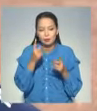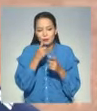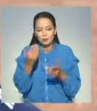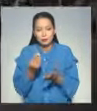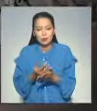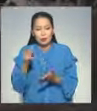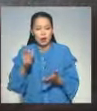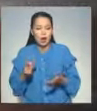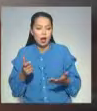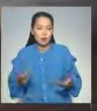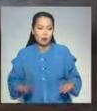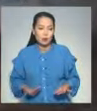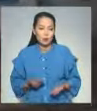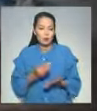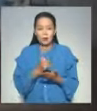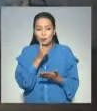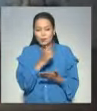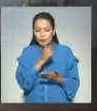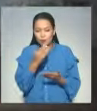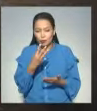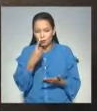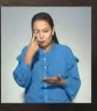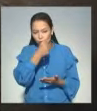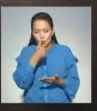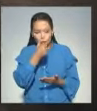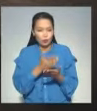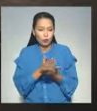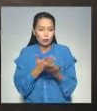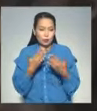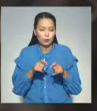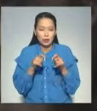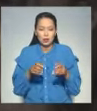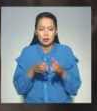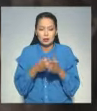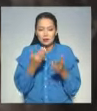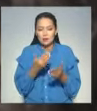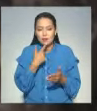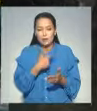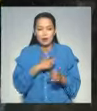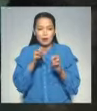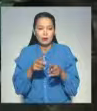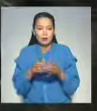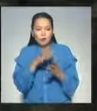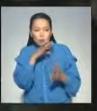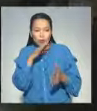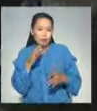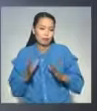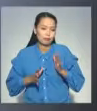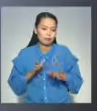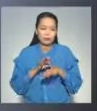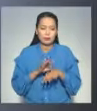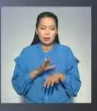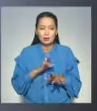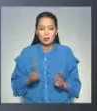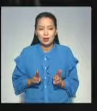адам өмірі. Құпия жасақтың құрылғанына 31 жылдан асты. Осы уақыт ішінде арнаулы жасақ жауынгерлері көптеген операция өткізді. Ел ішіне